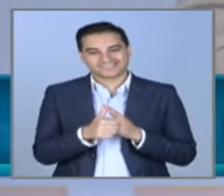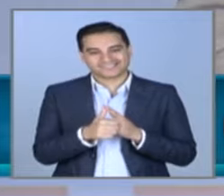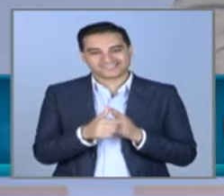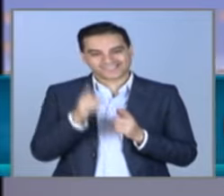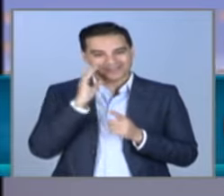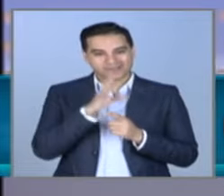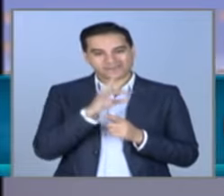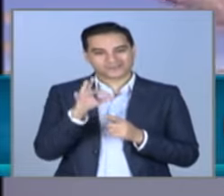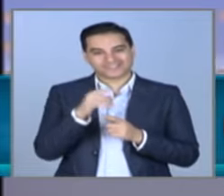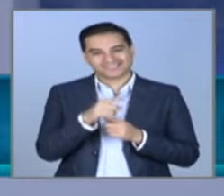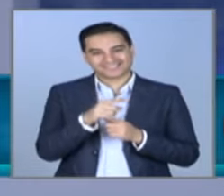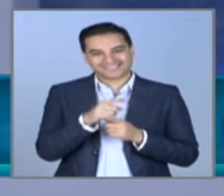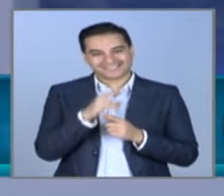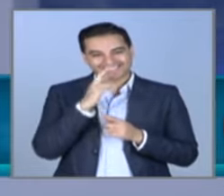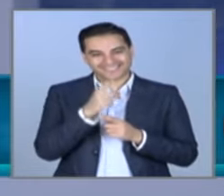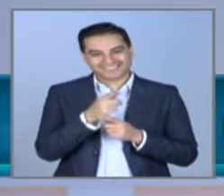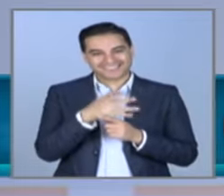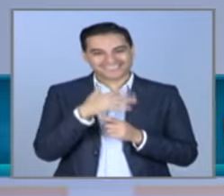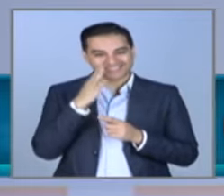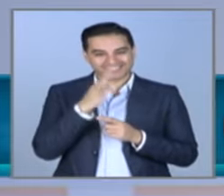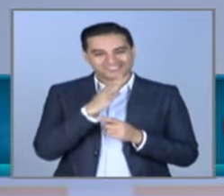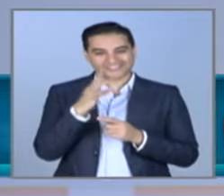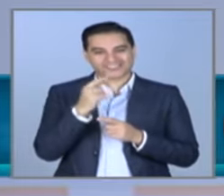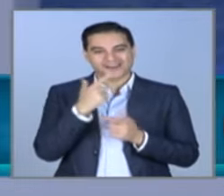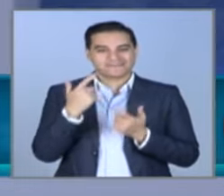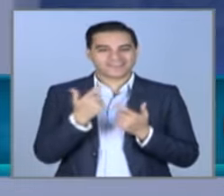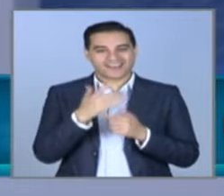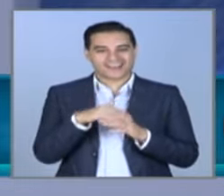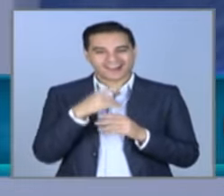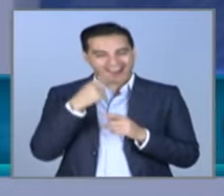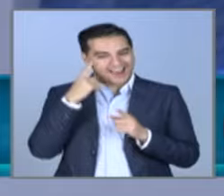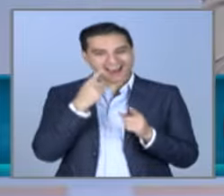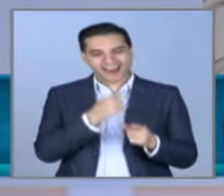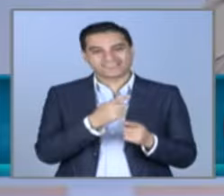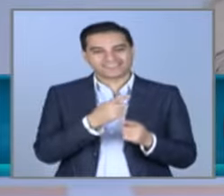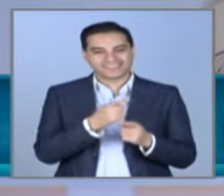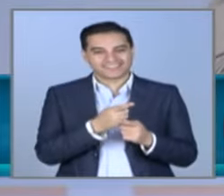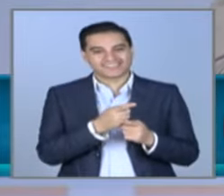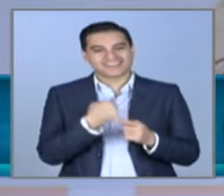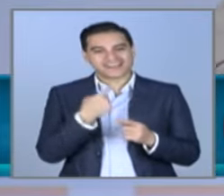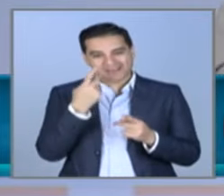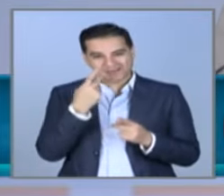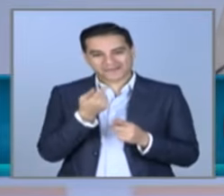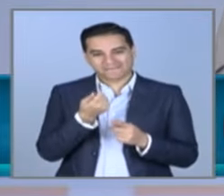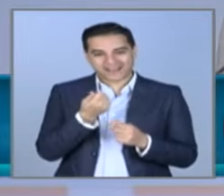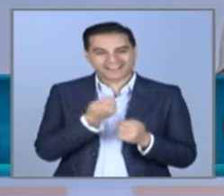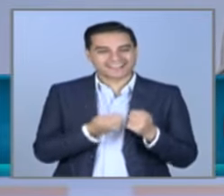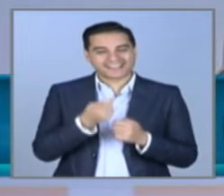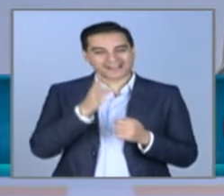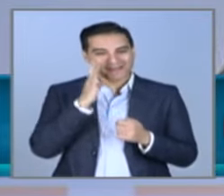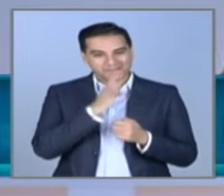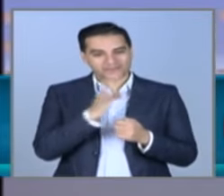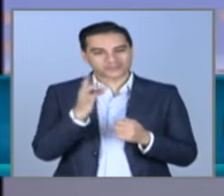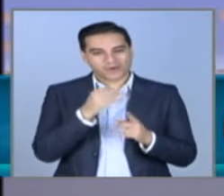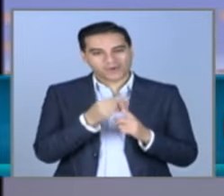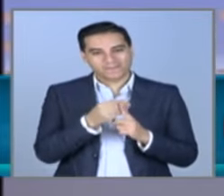بتحب الشهرة. مين قال كده؟ أيوة بتحب الشهرة طبعا، احنا عارفينها. ما طلعتكيش مادية ولكن طلعتك